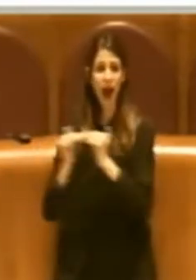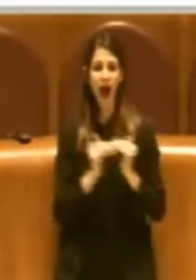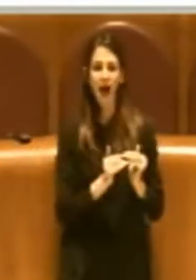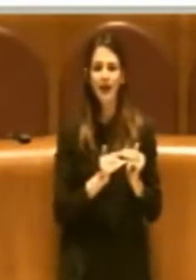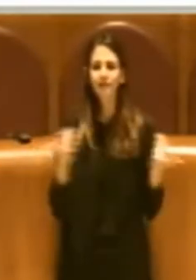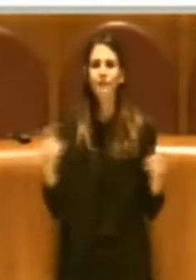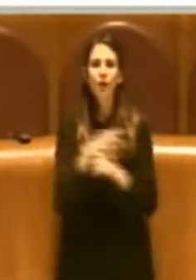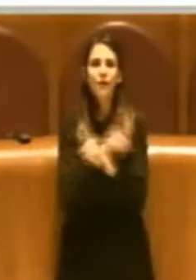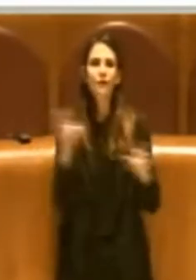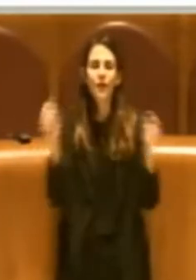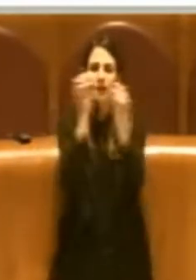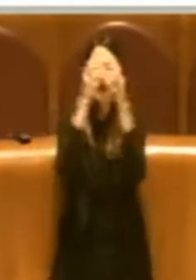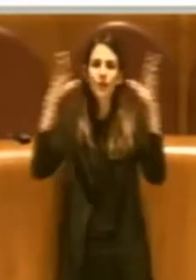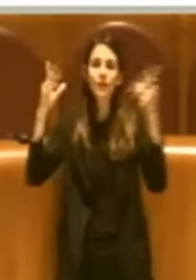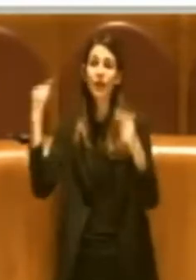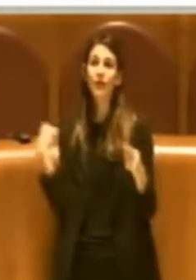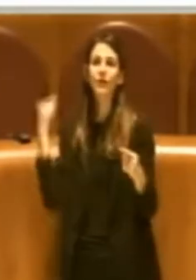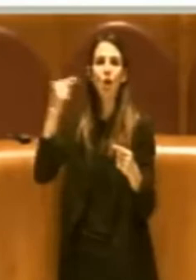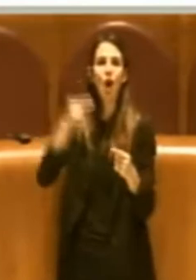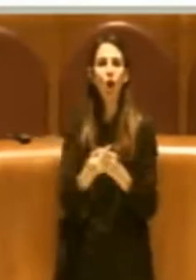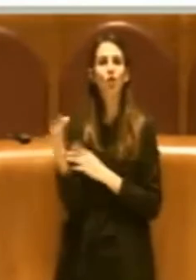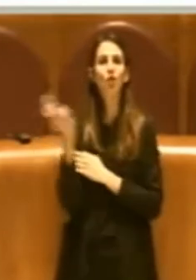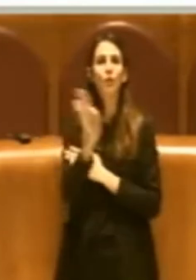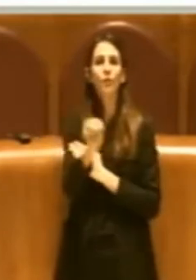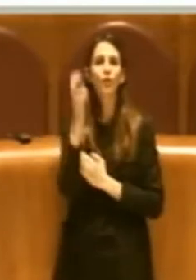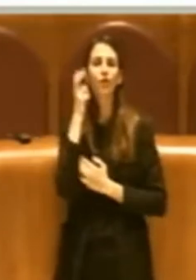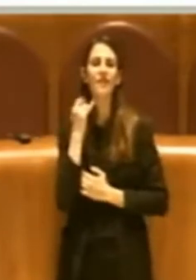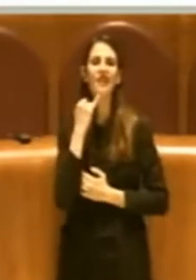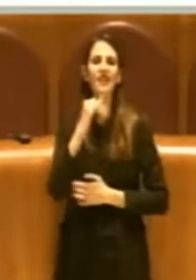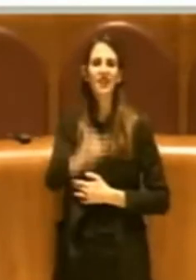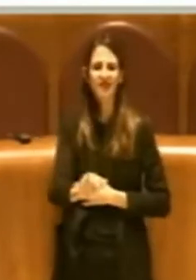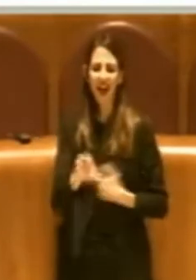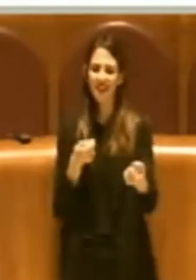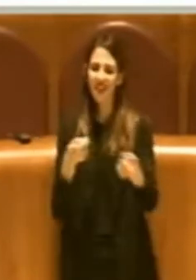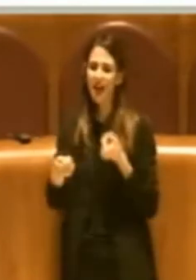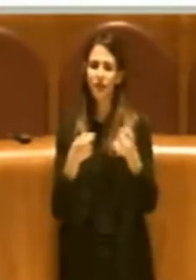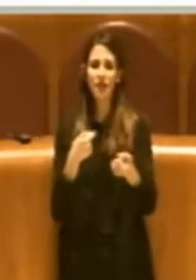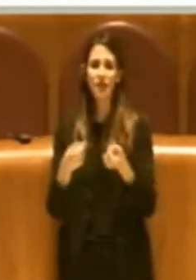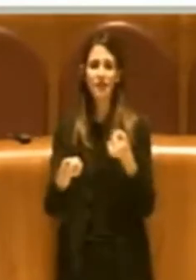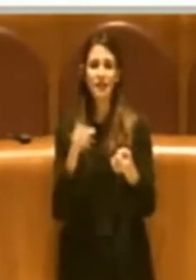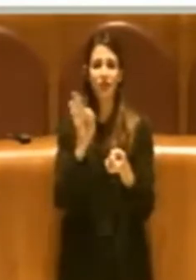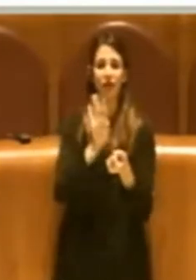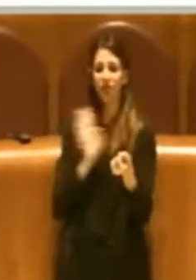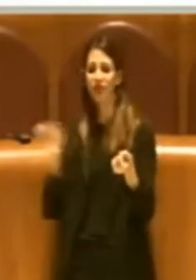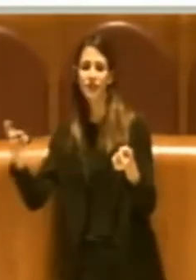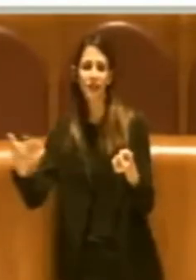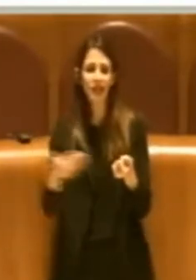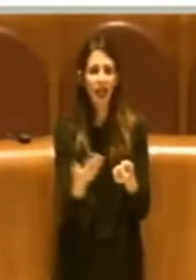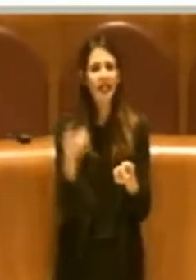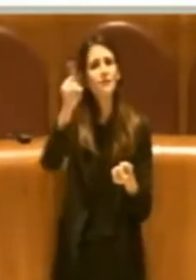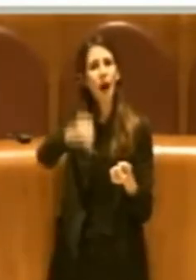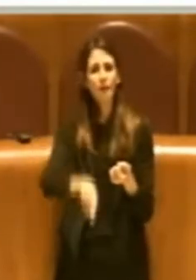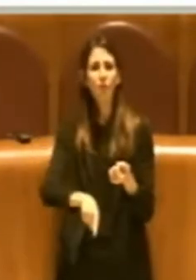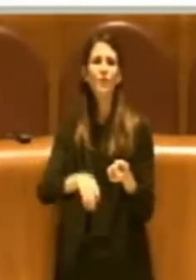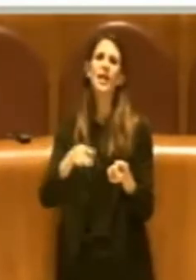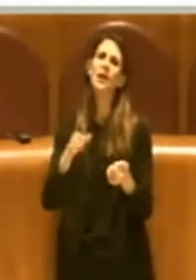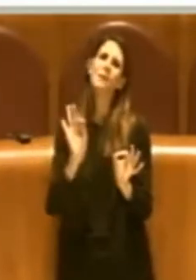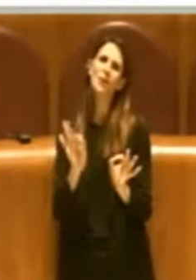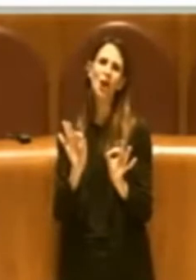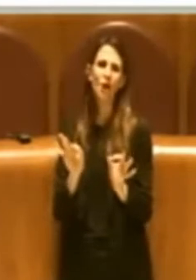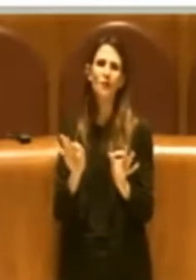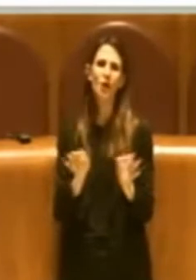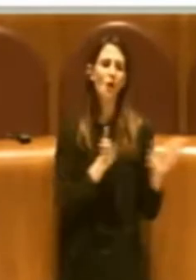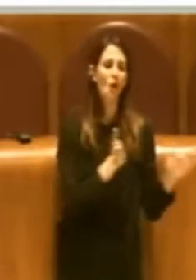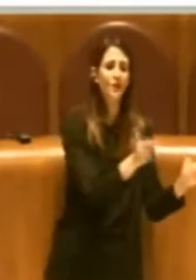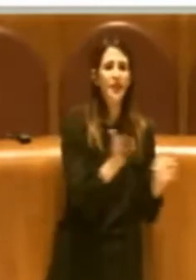punto verde infanzia è stato gestito in maniera decentrata dai municipi, ma anche in maniera frammentata da diversi